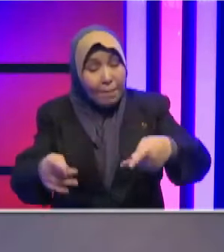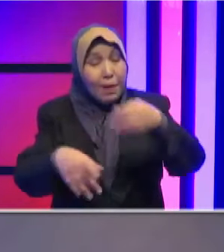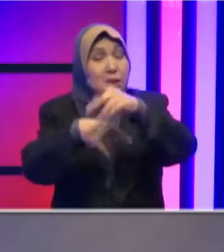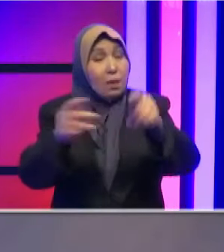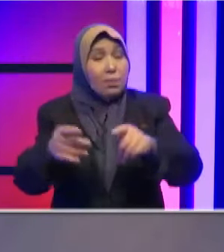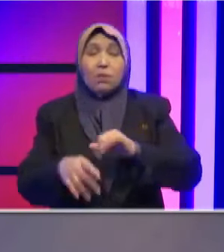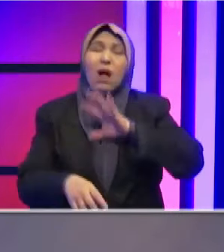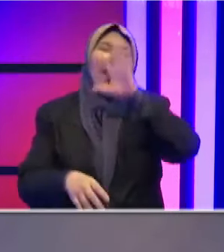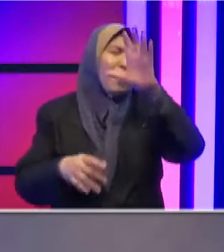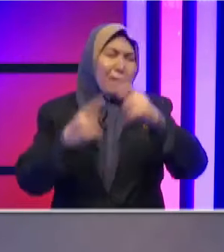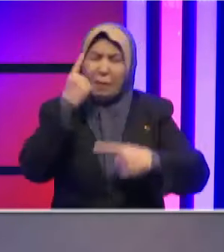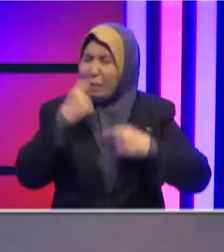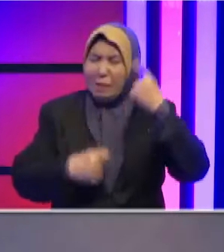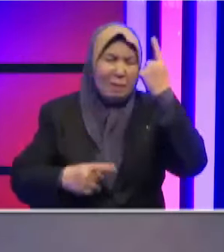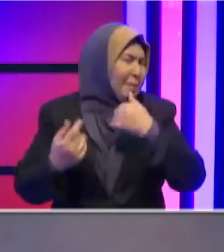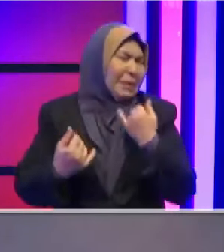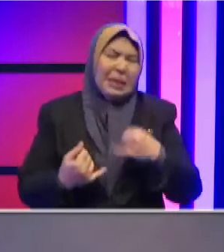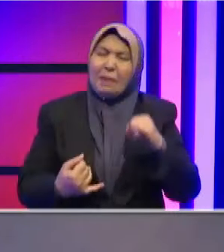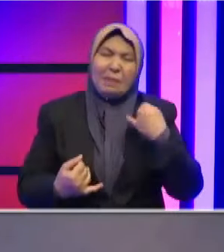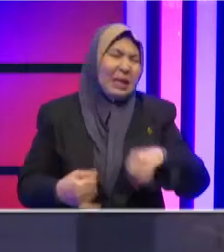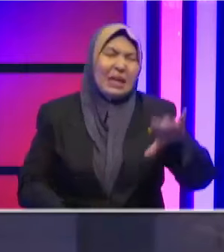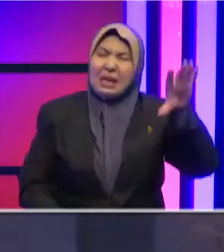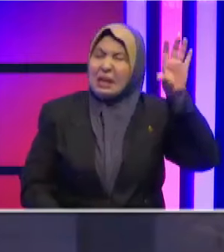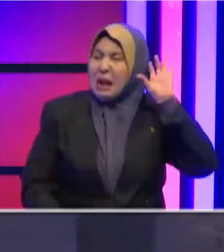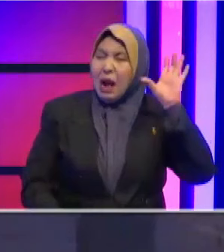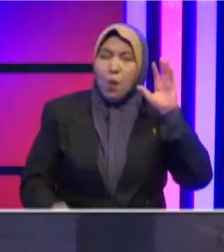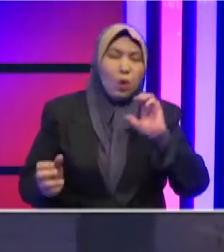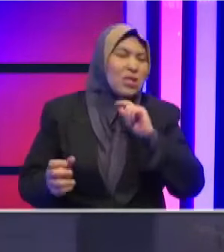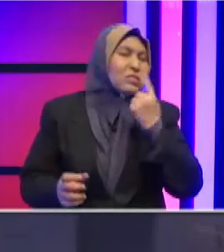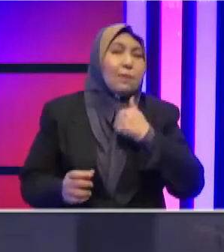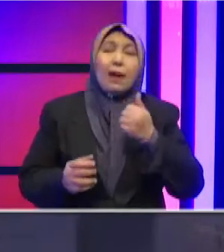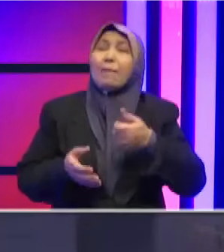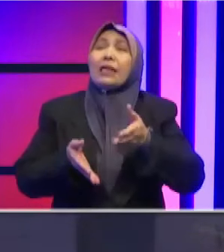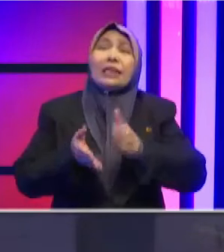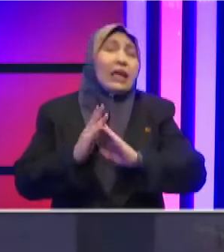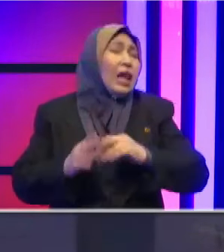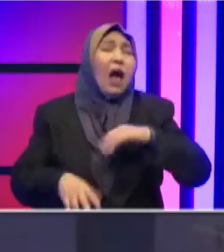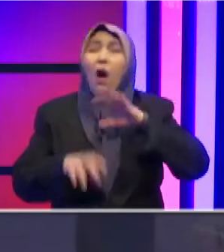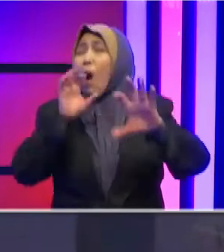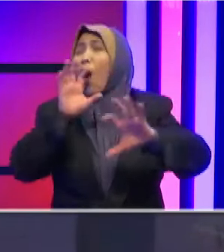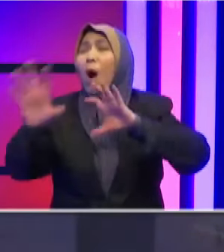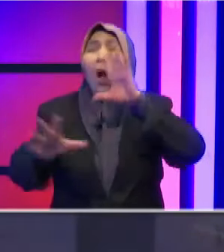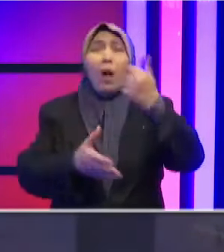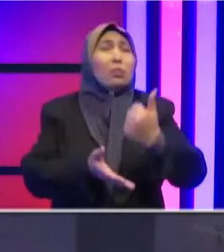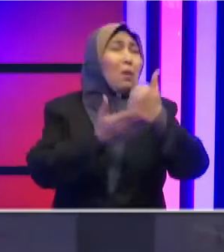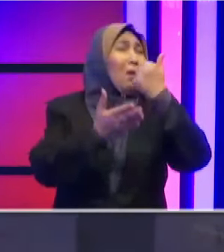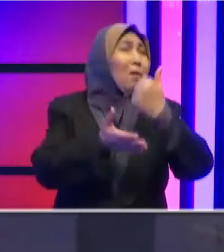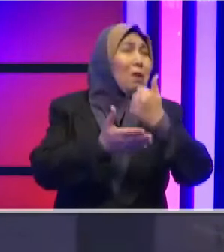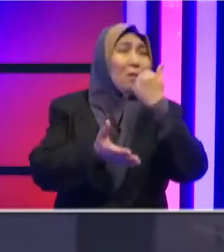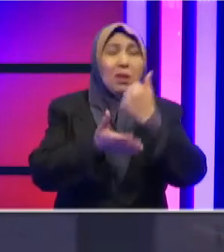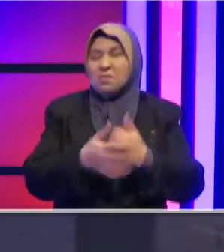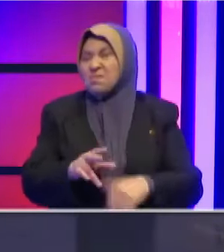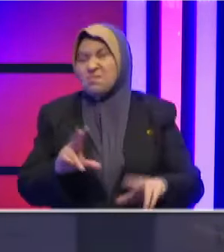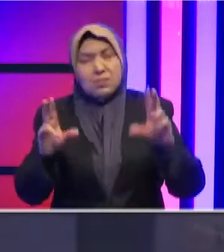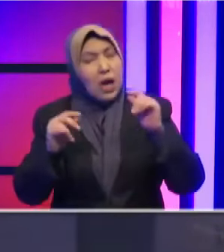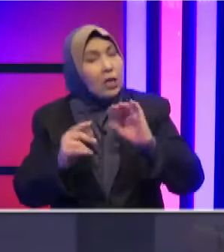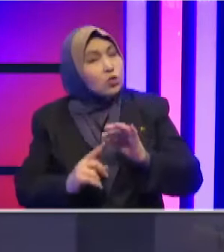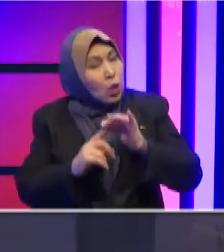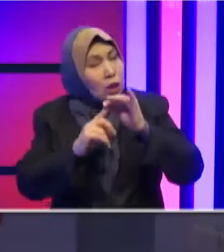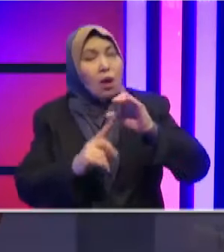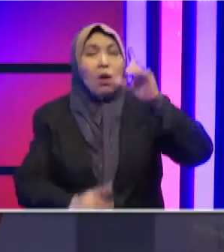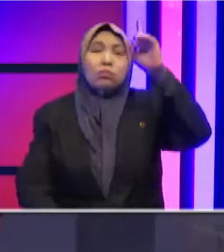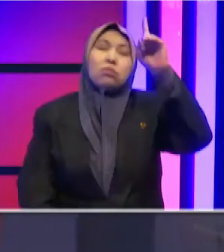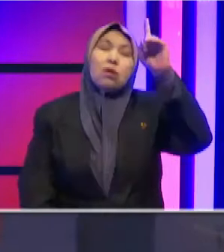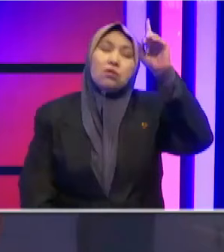itu tidak akan dapat didengar oleh siapapun Mintalah tolong tidak ada pertolongan melainkan Pertolongan Allah Subhanahu Wa